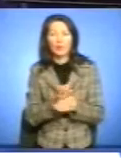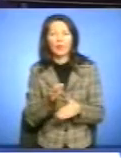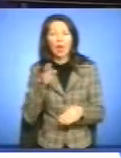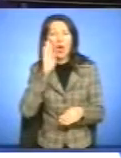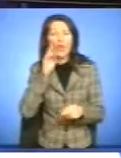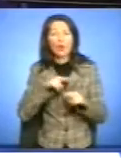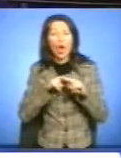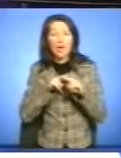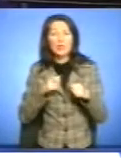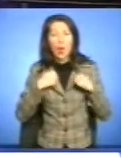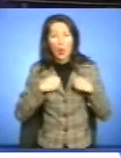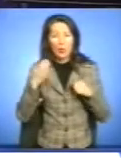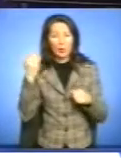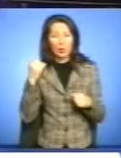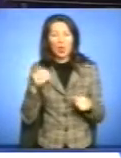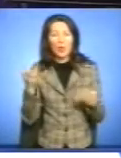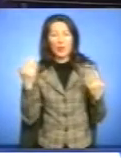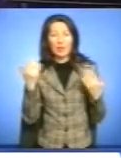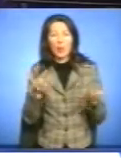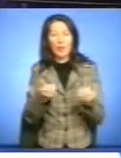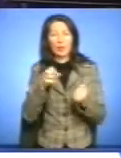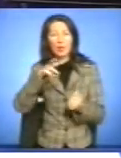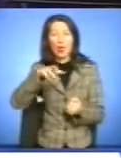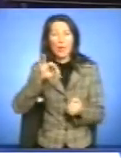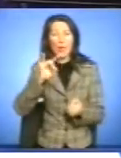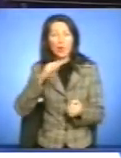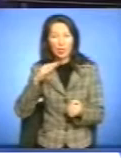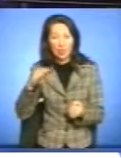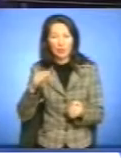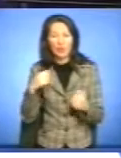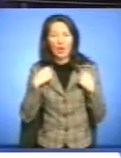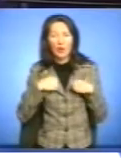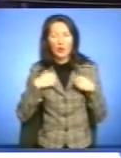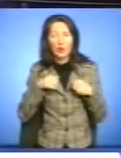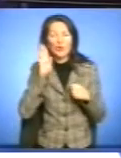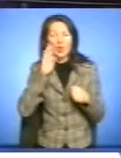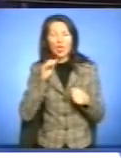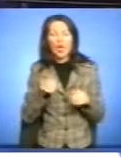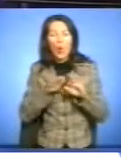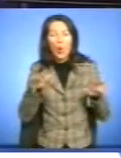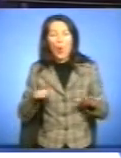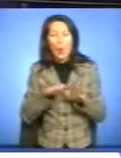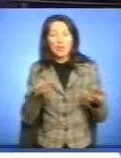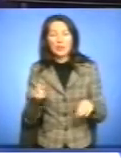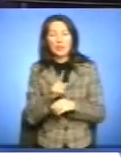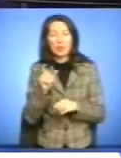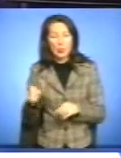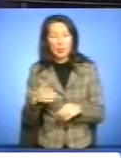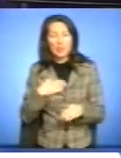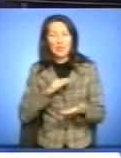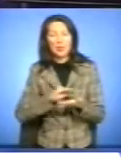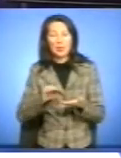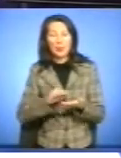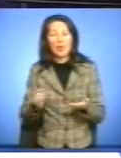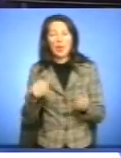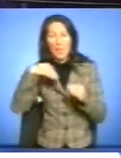Водохресна Купіль минулими вихідними приймала моржів. У крижаній воді купалися найзавзятіші тернополяни. Наші кореспонденти пірнути